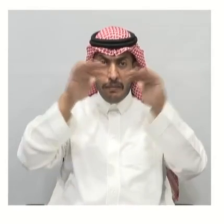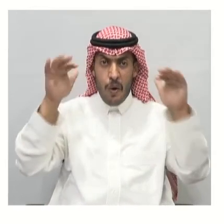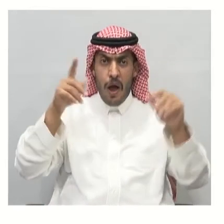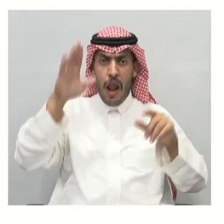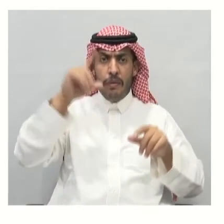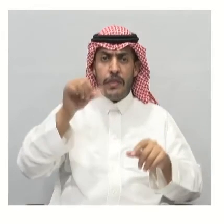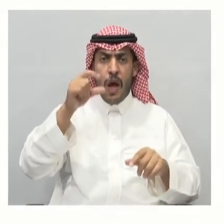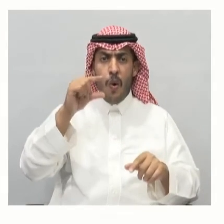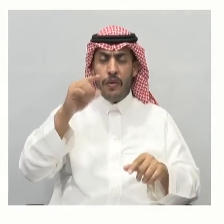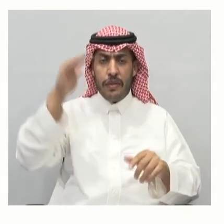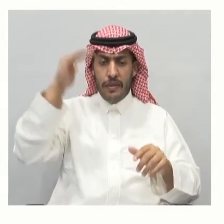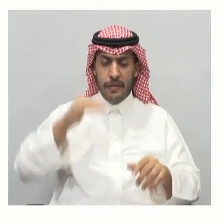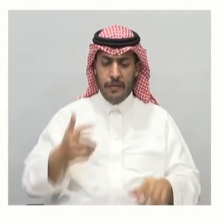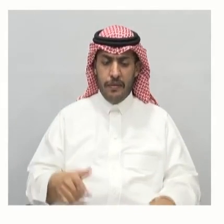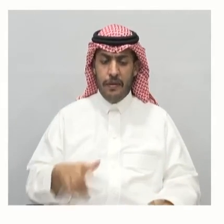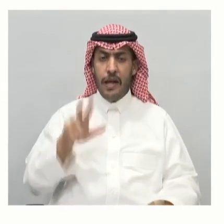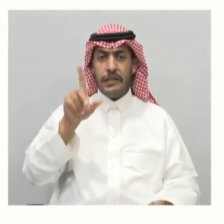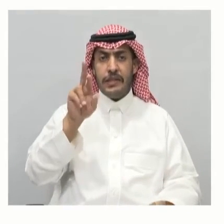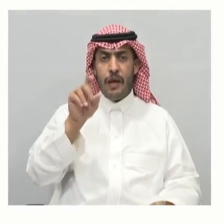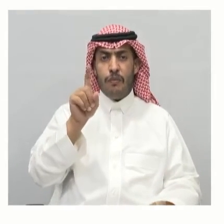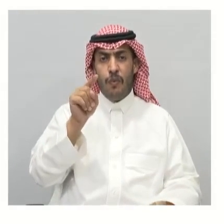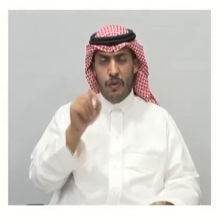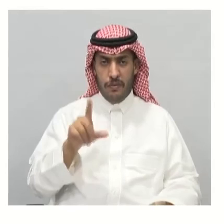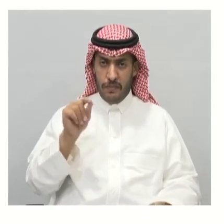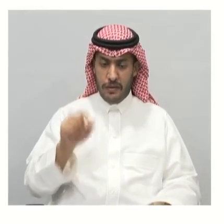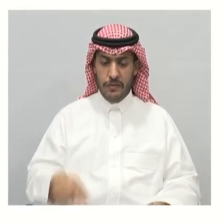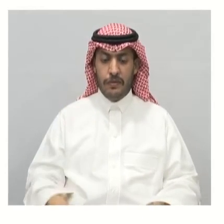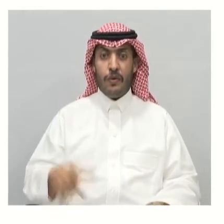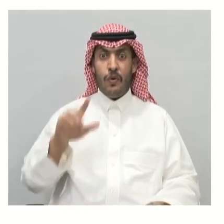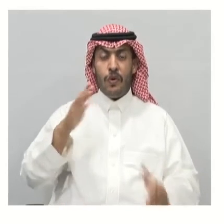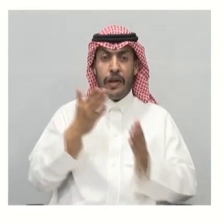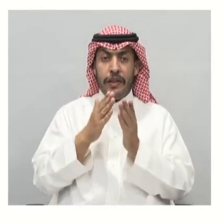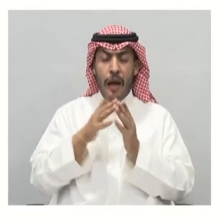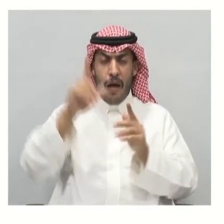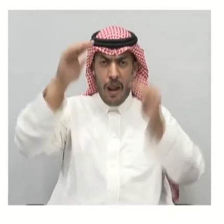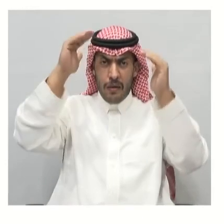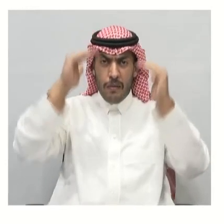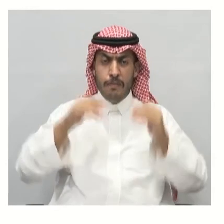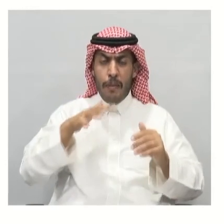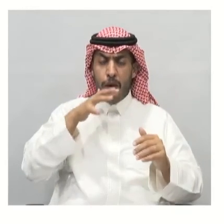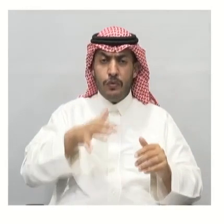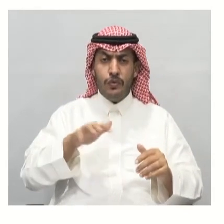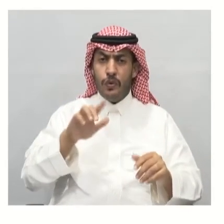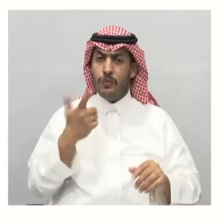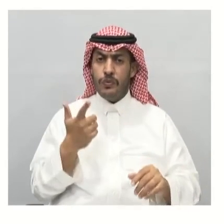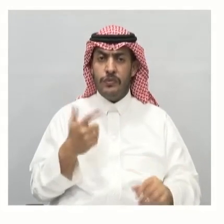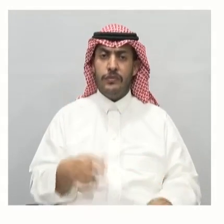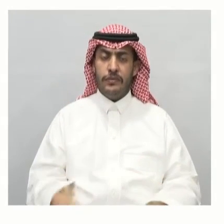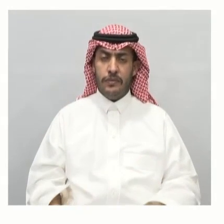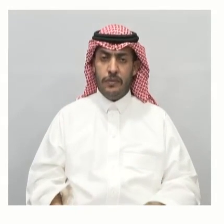على داوود عليه السلام الزبور احسنتم الكتاب السماوي الذي ينزل على محمد صلى الله عليه